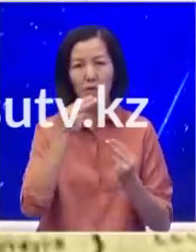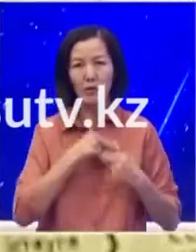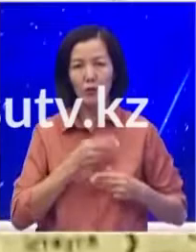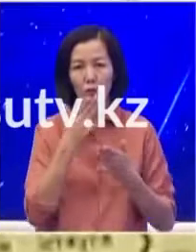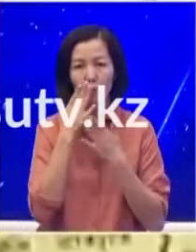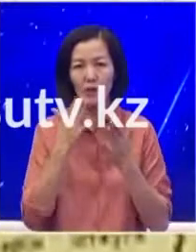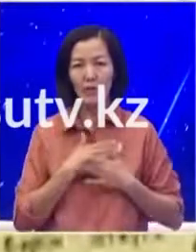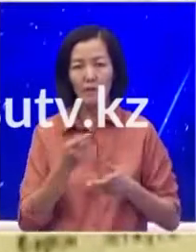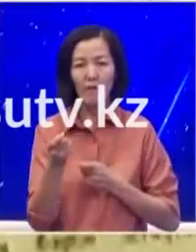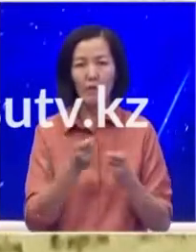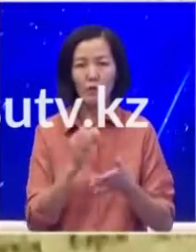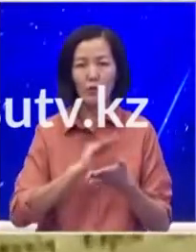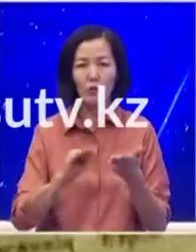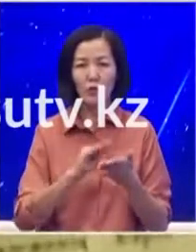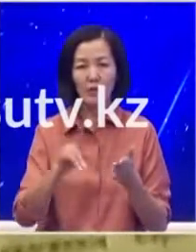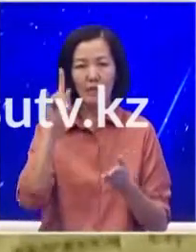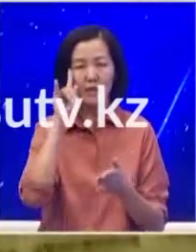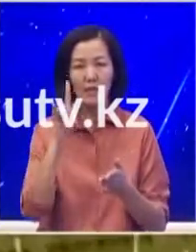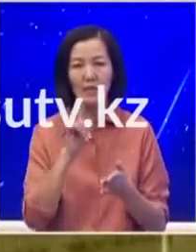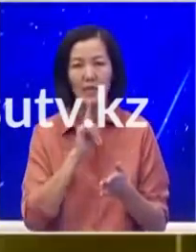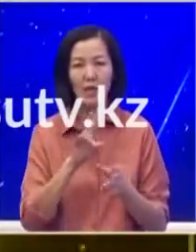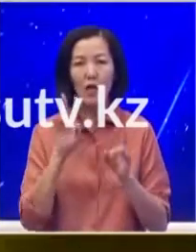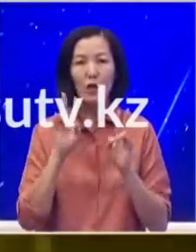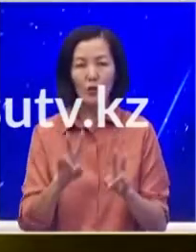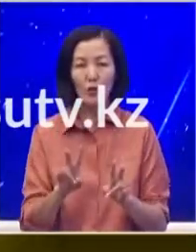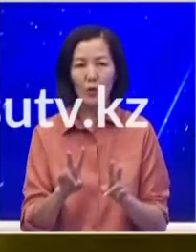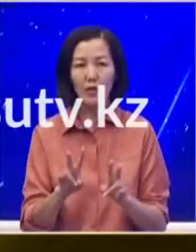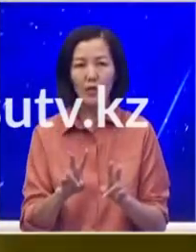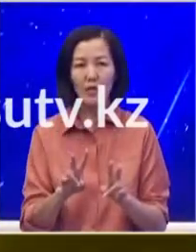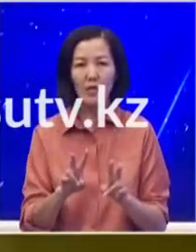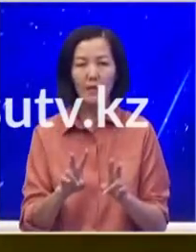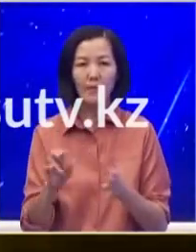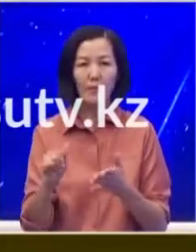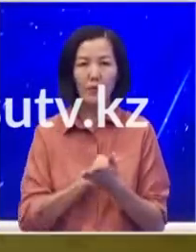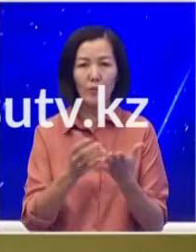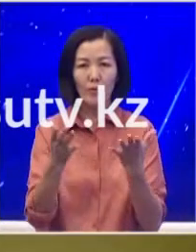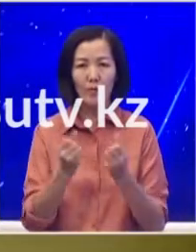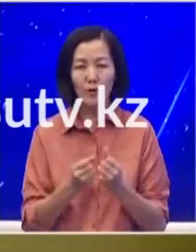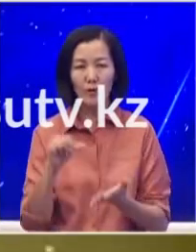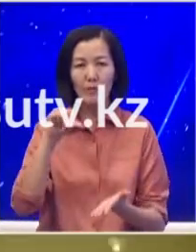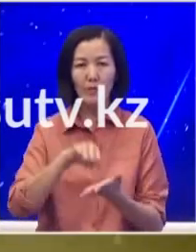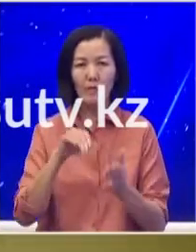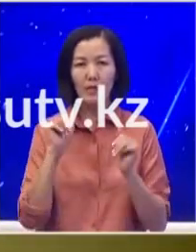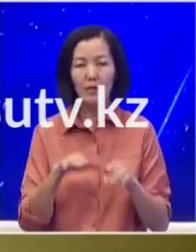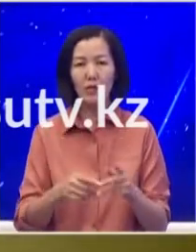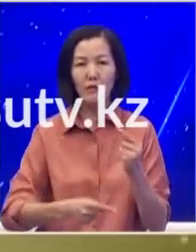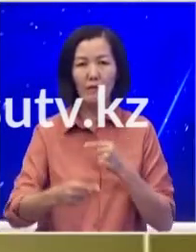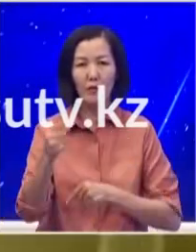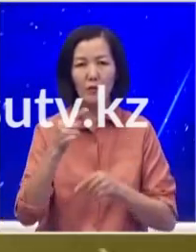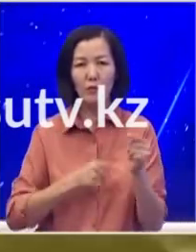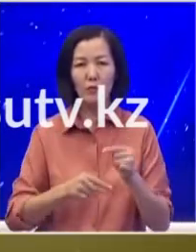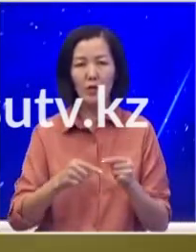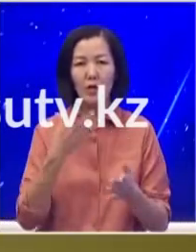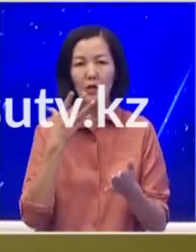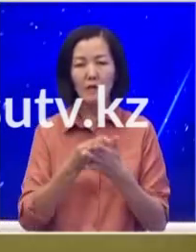стала одним из ведущих журналистов страны. Однако незадолго до получения диплома вуза ХНББ принимает решение вернуться к матери в родное